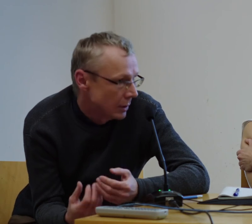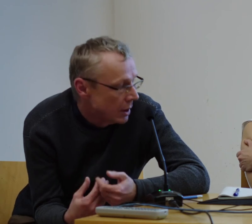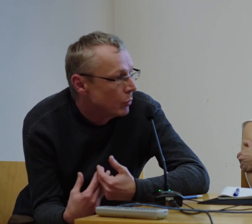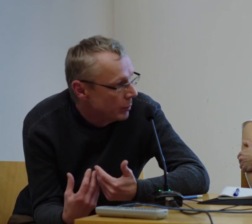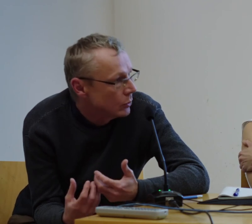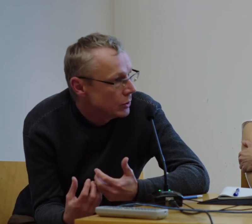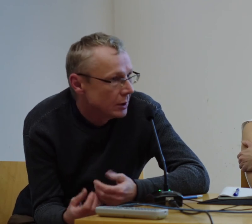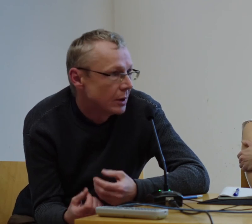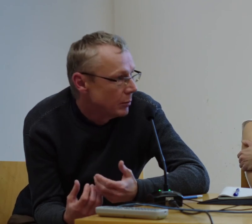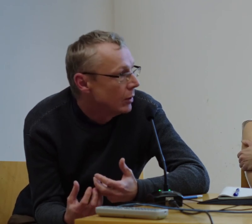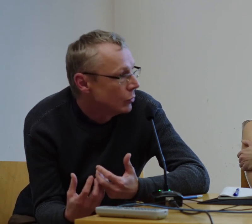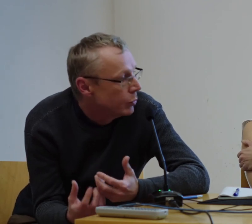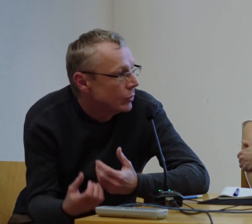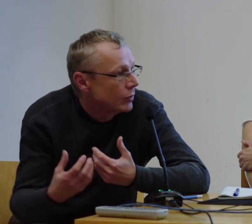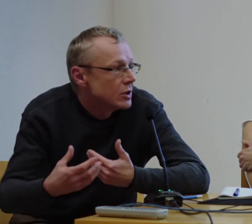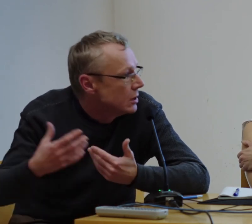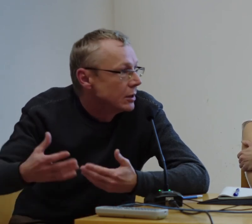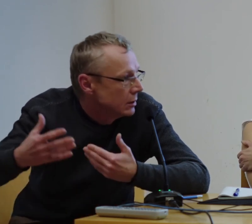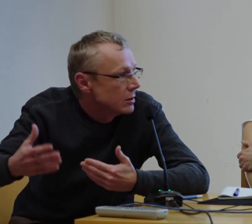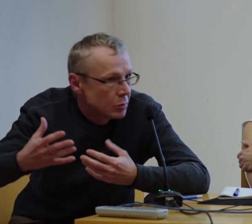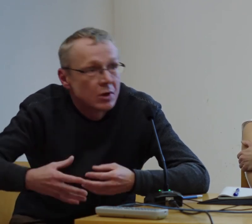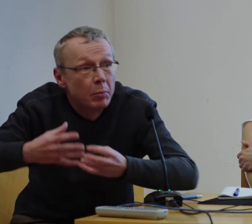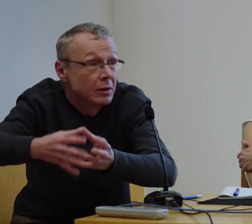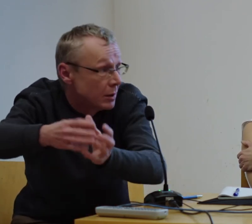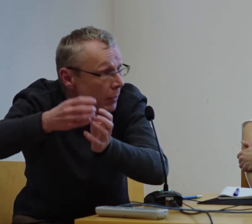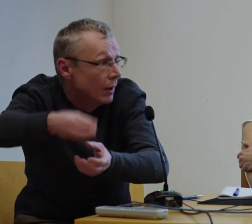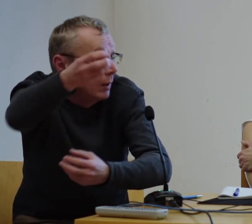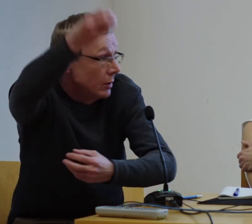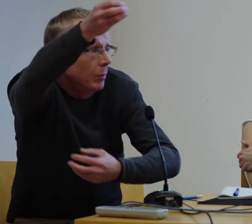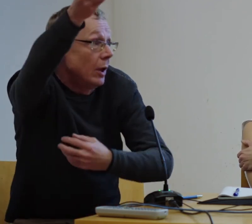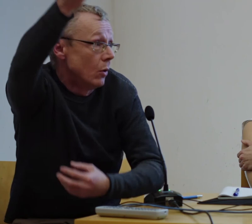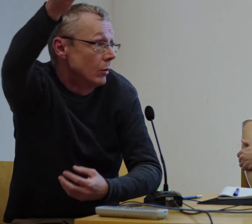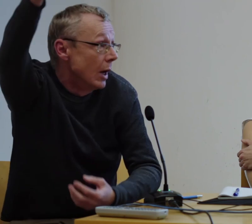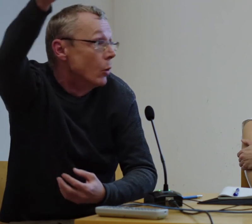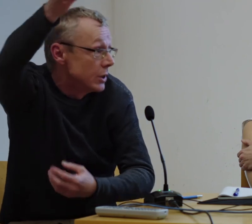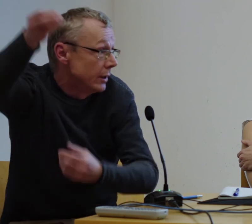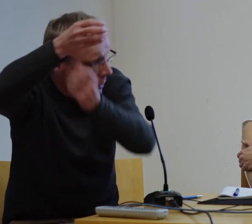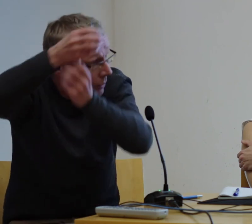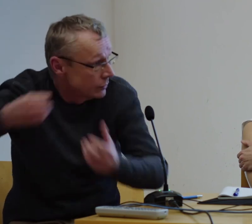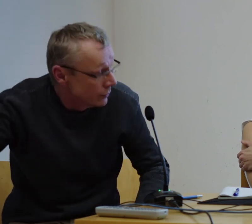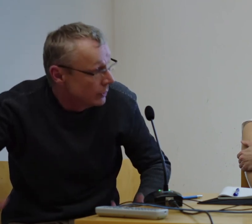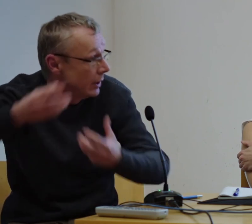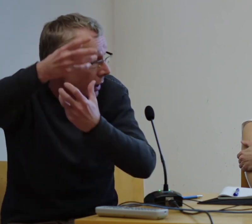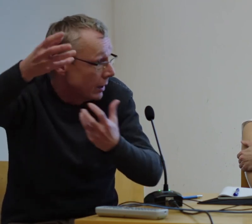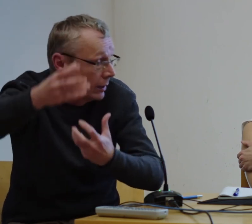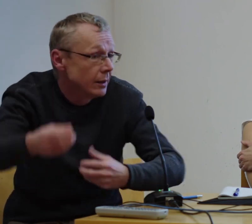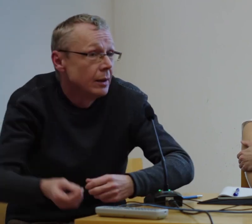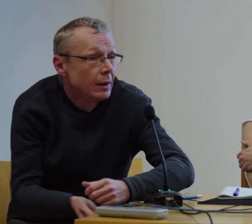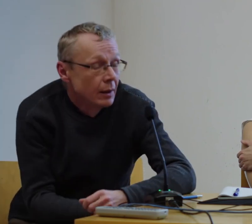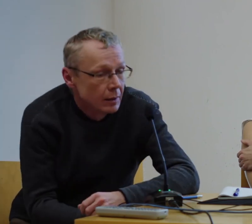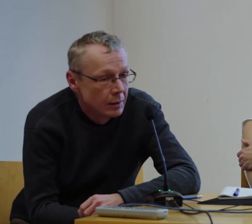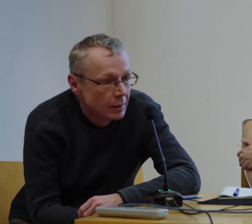A teďka mluvím jako člověk, který má zodpovědnost a řídil ty instituce a byl tím jako nahoře jako v té